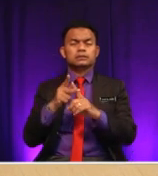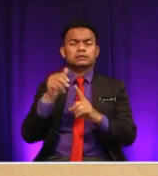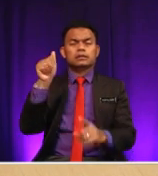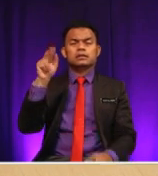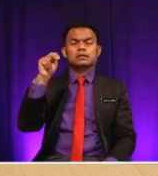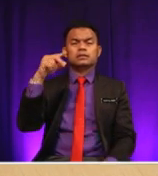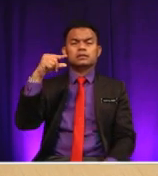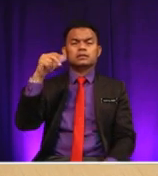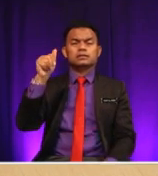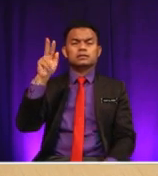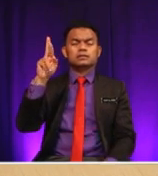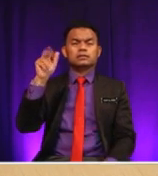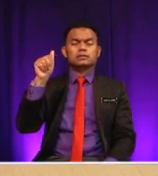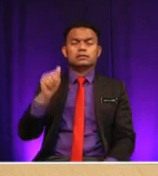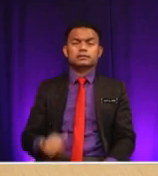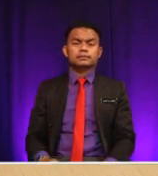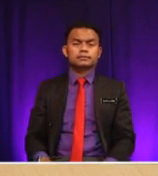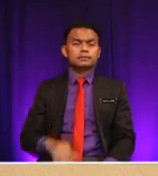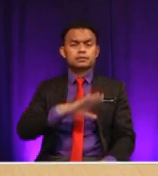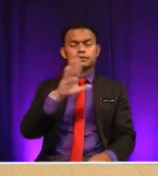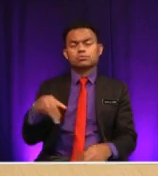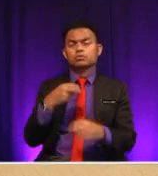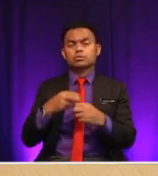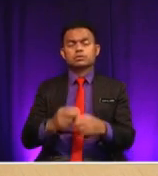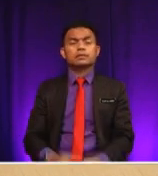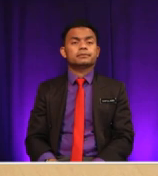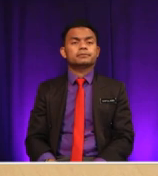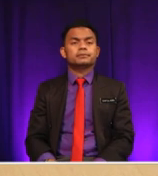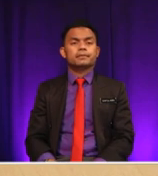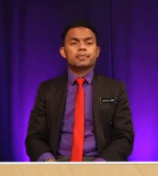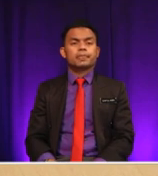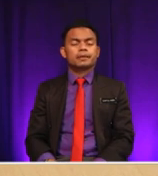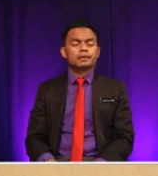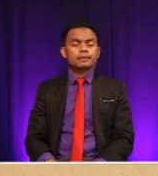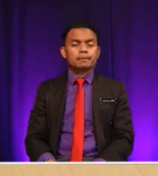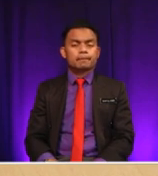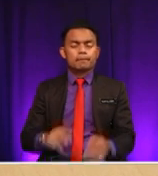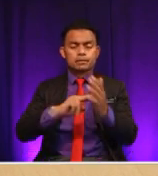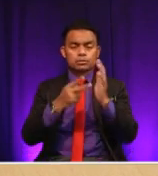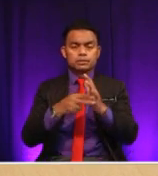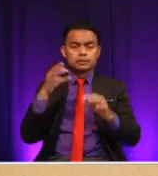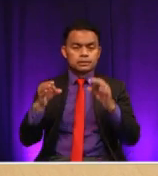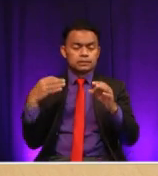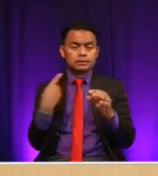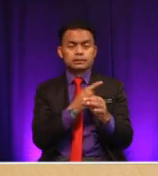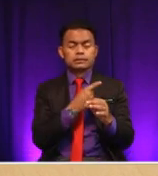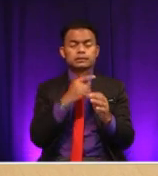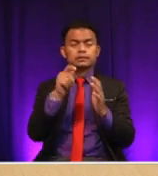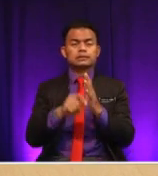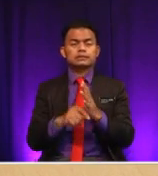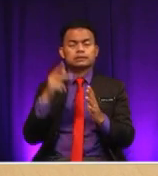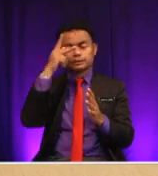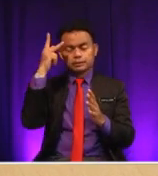syaratnya di sini kalau diri kena Angkara Maksudnya di sini Jika diri kita terkena sesuatu musibah Oke sudah pasti